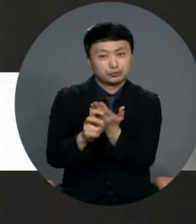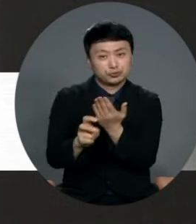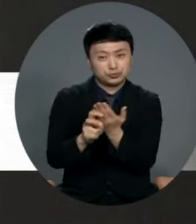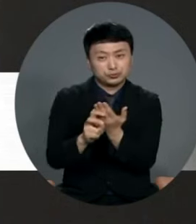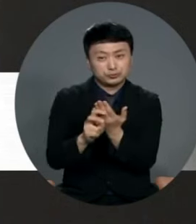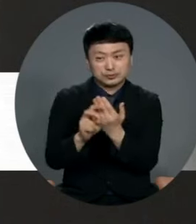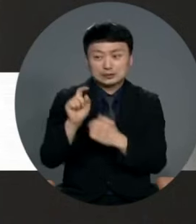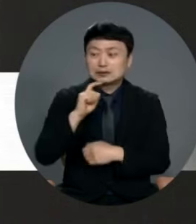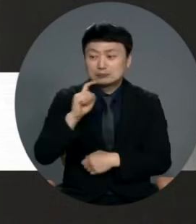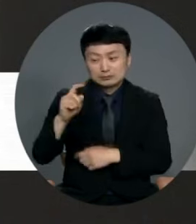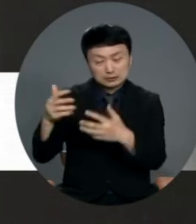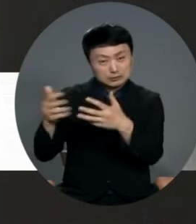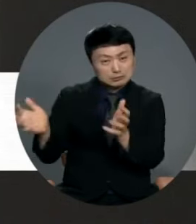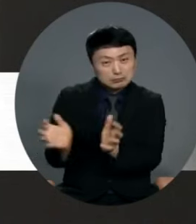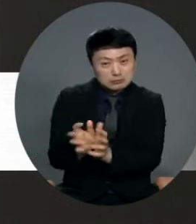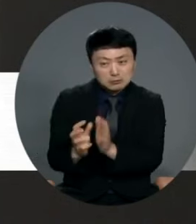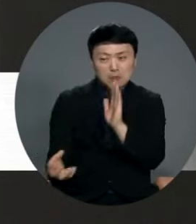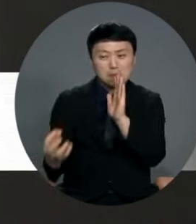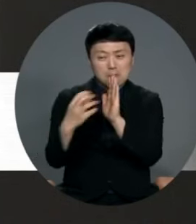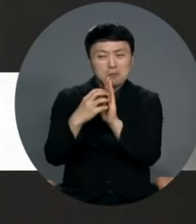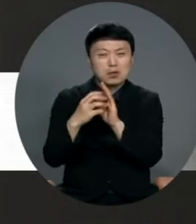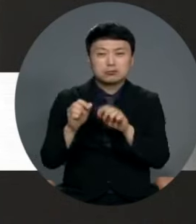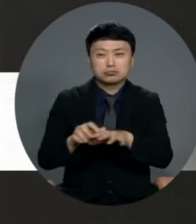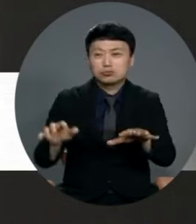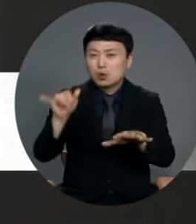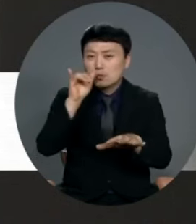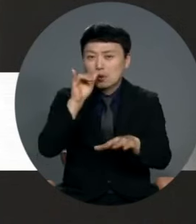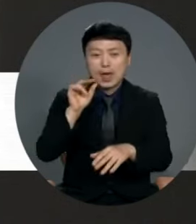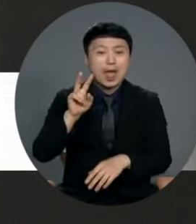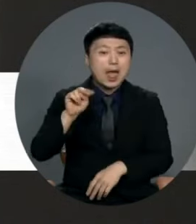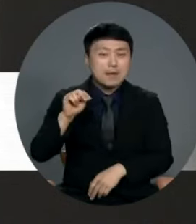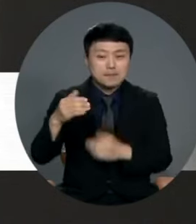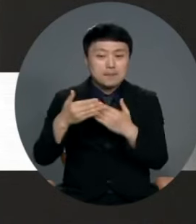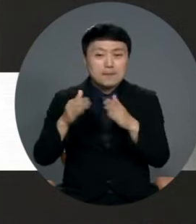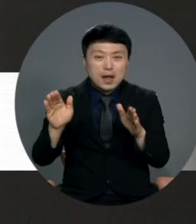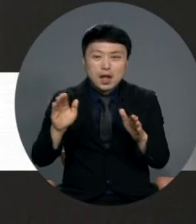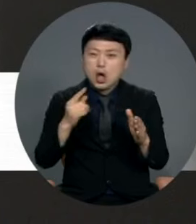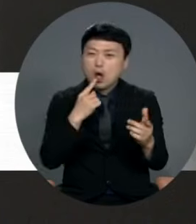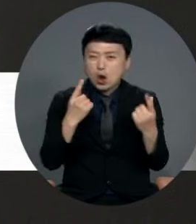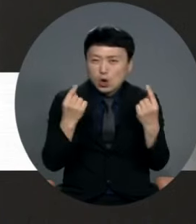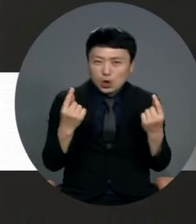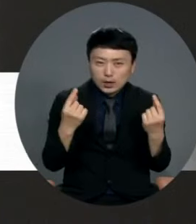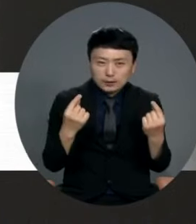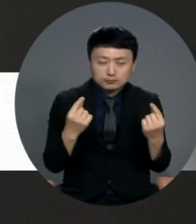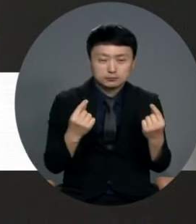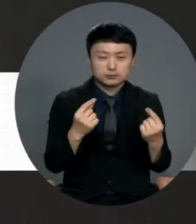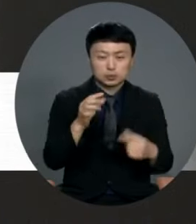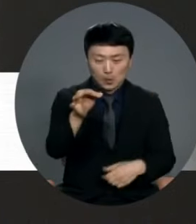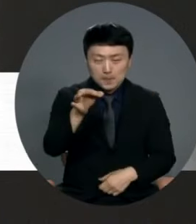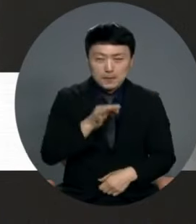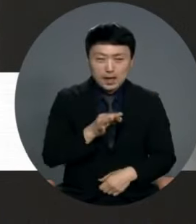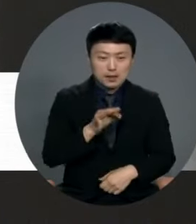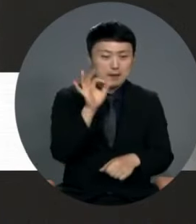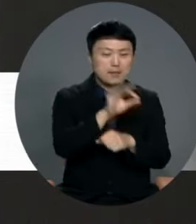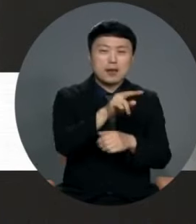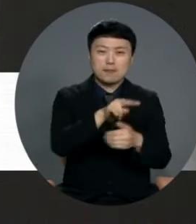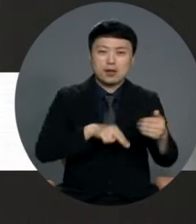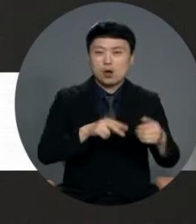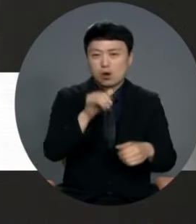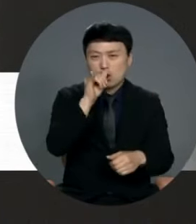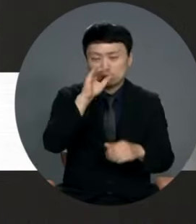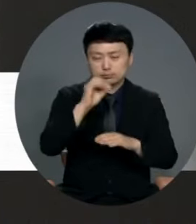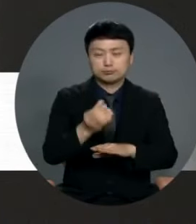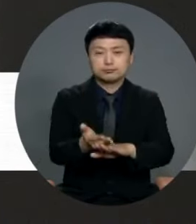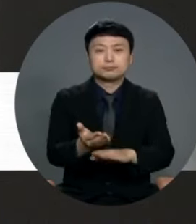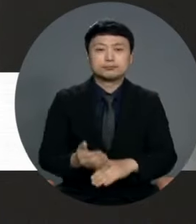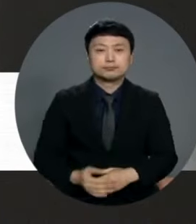10대들 사이에 퍼지고 있는 것으로 드러났습니다. N번방 사건처럼 돈을 받고 영상물을 사고 팔기도 한 걸로 보입니다. 먼저